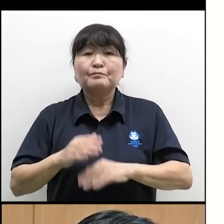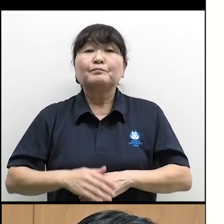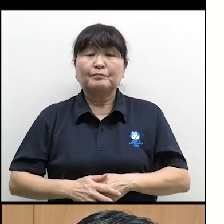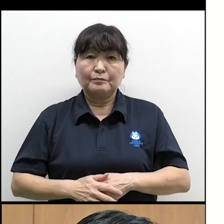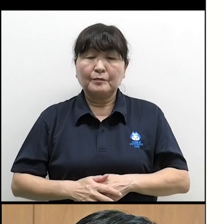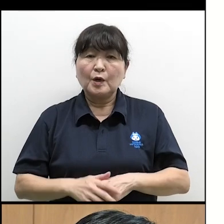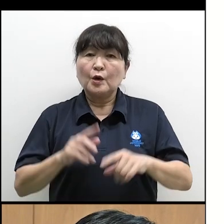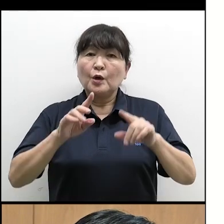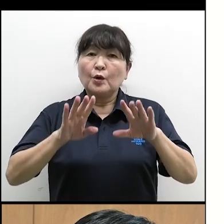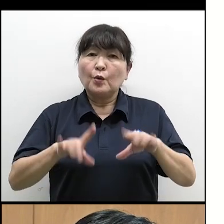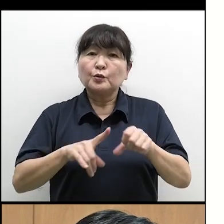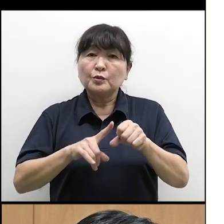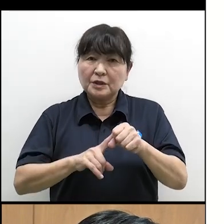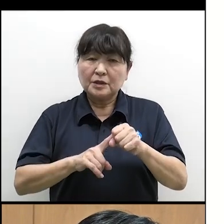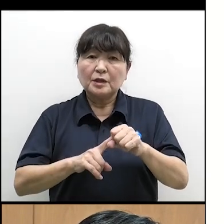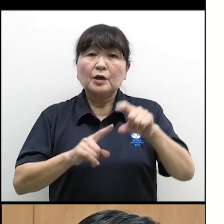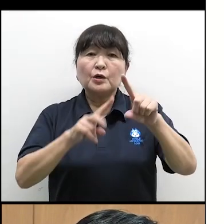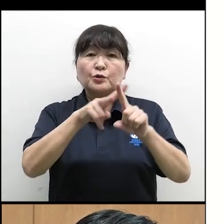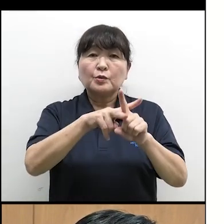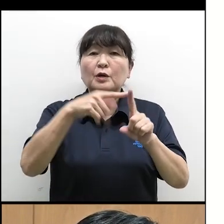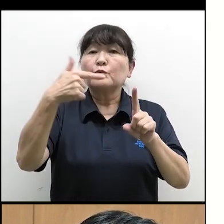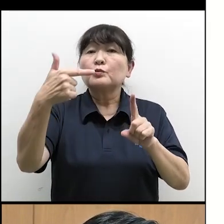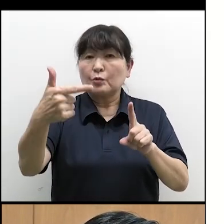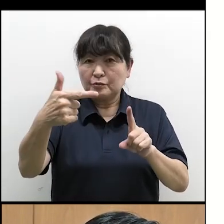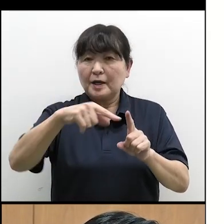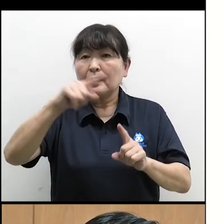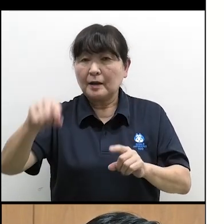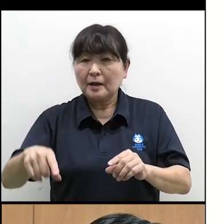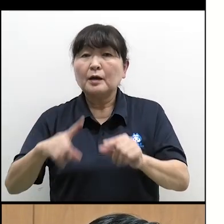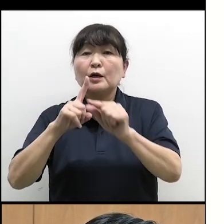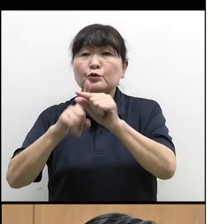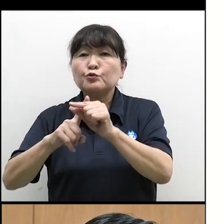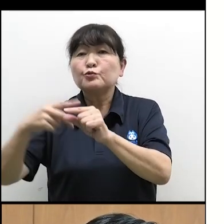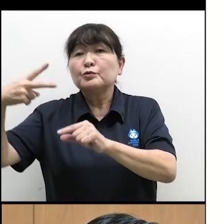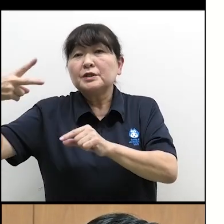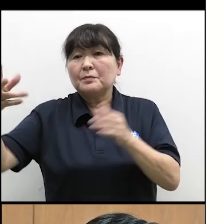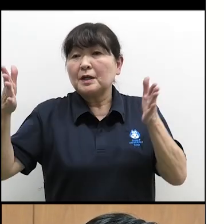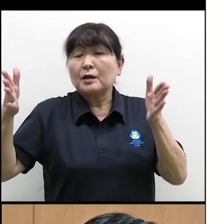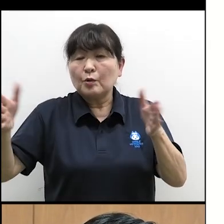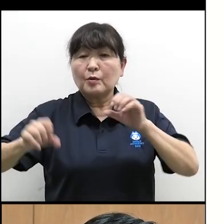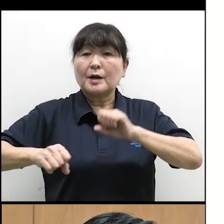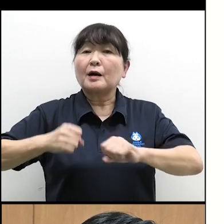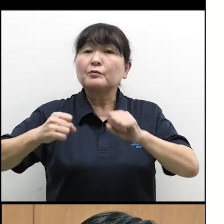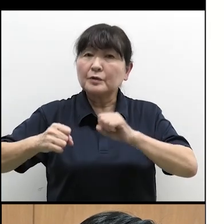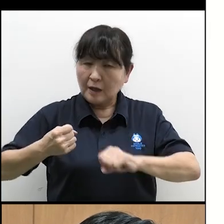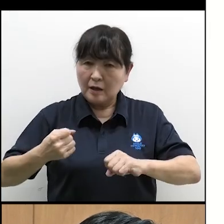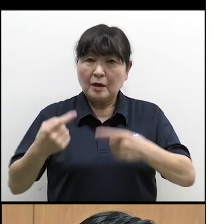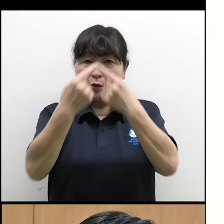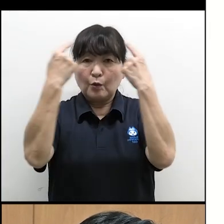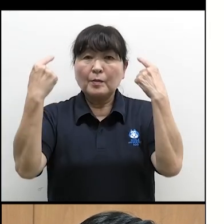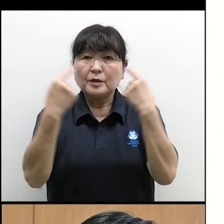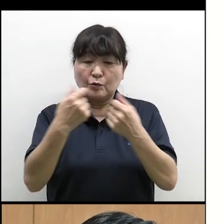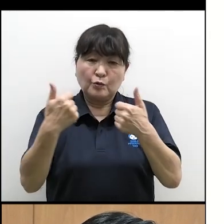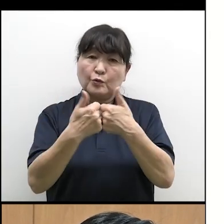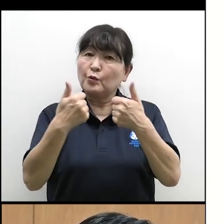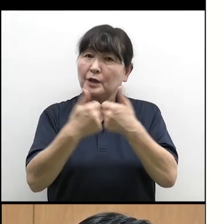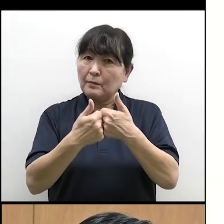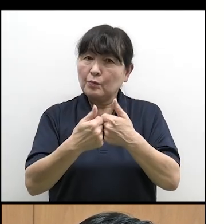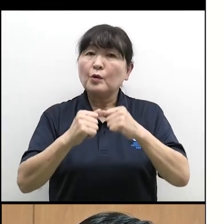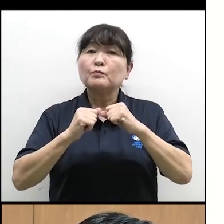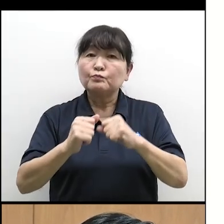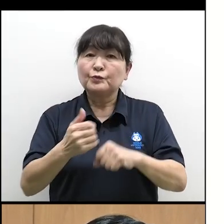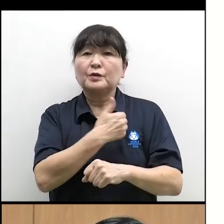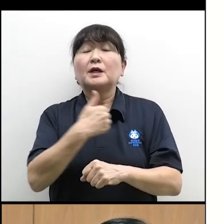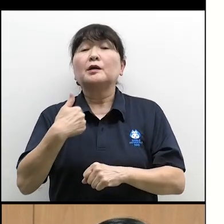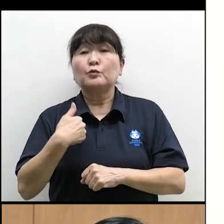6年生から中学校2年生の児童生徒及びその保護者を対象に個別相談も実施可能でございますので、ま